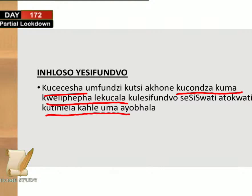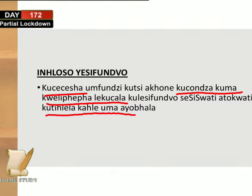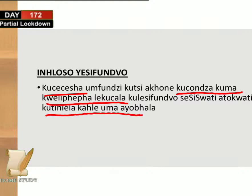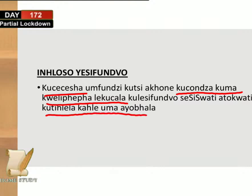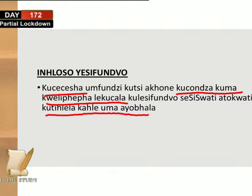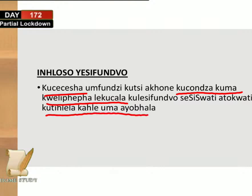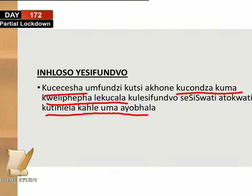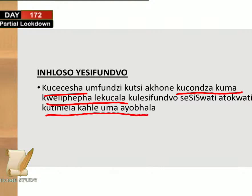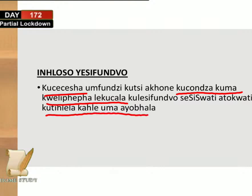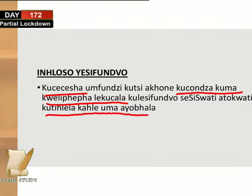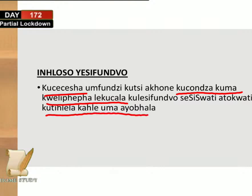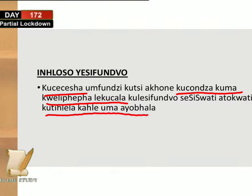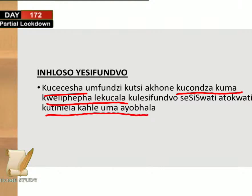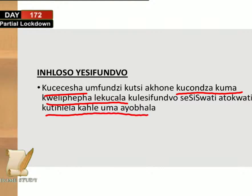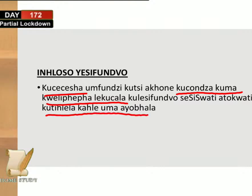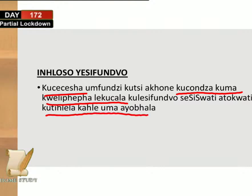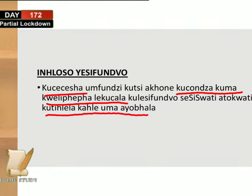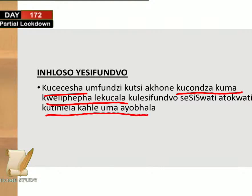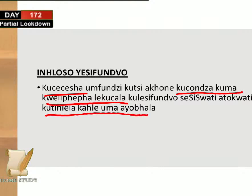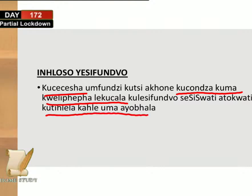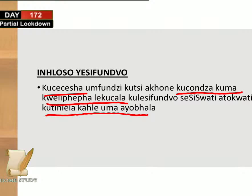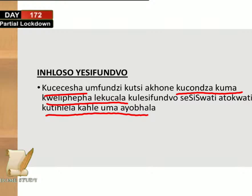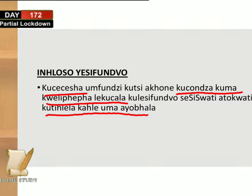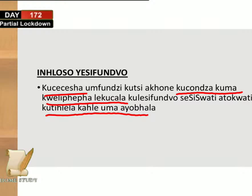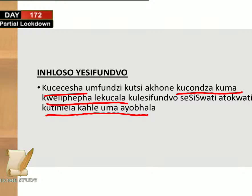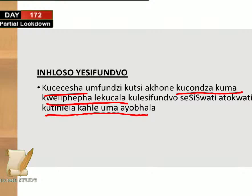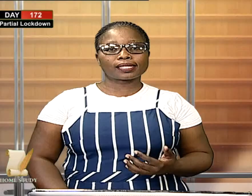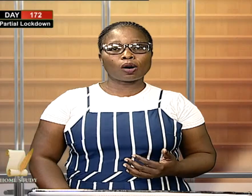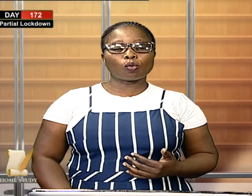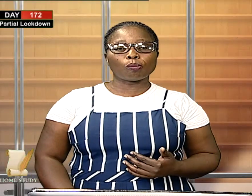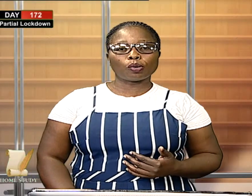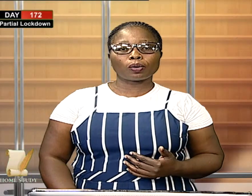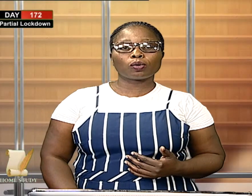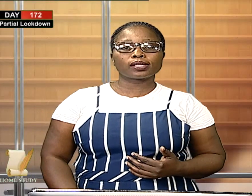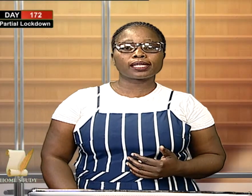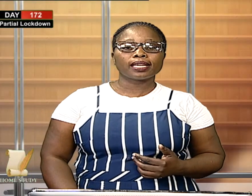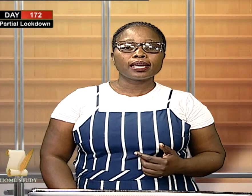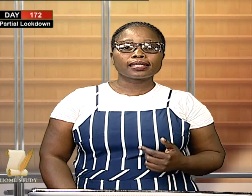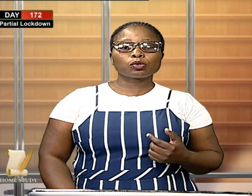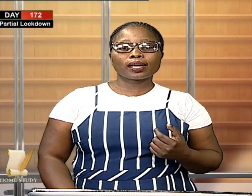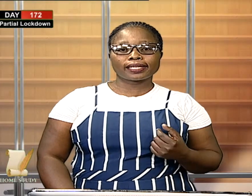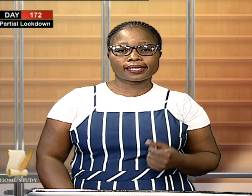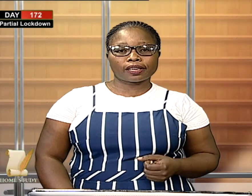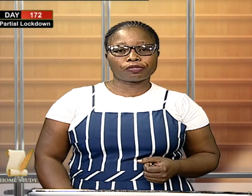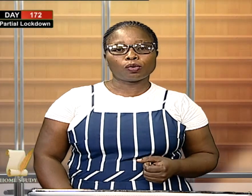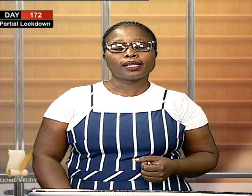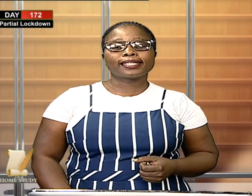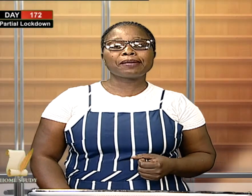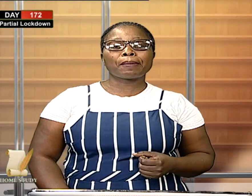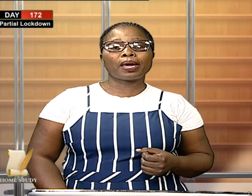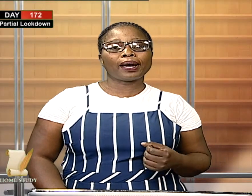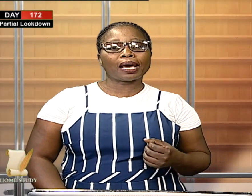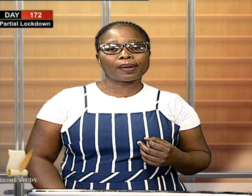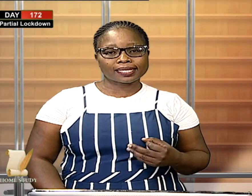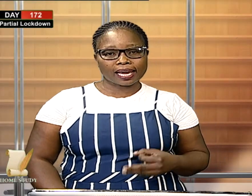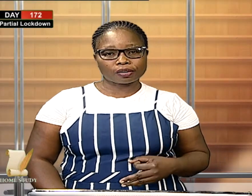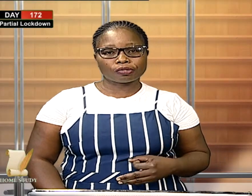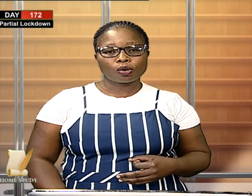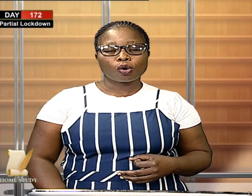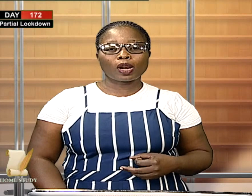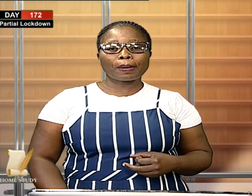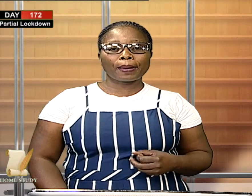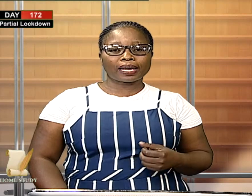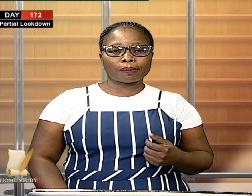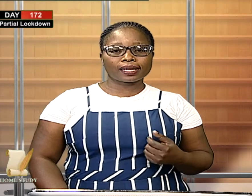kutihlela kahle uma uyobhala. Ngoba phela mfundzi sitawukhumbula ukuthi Siswati sethu sinemaphepha